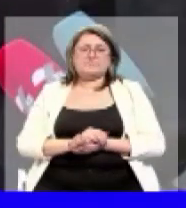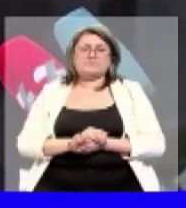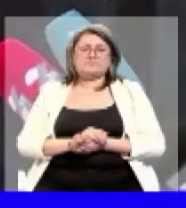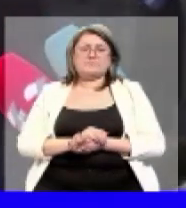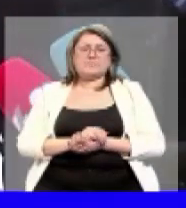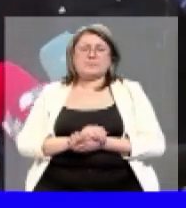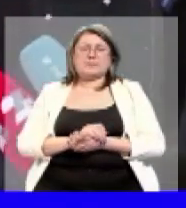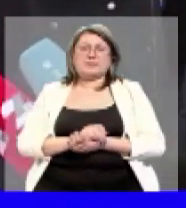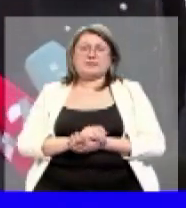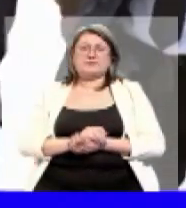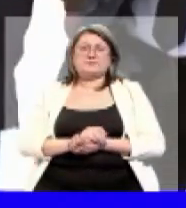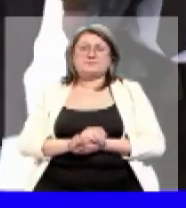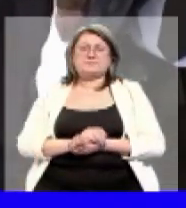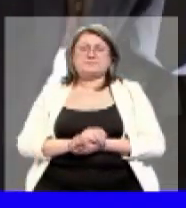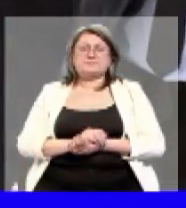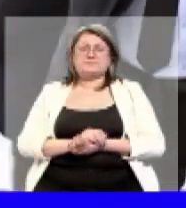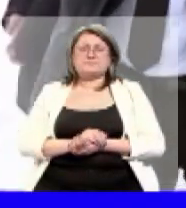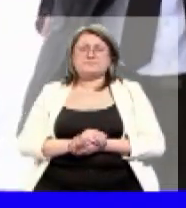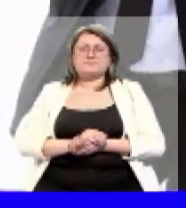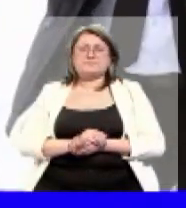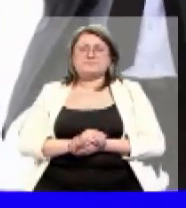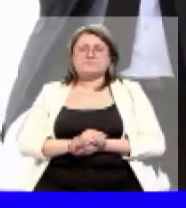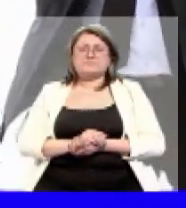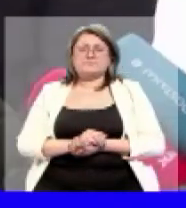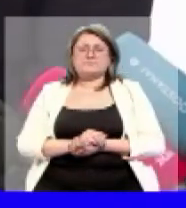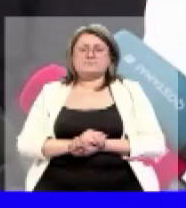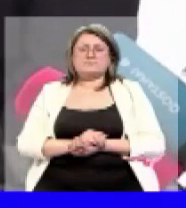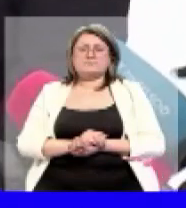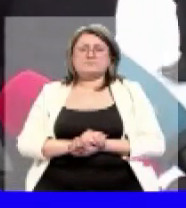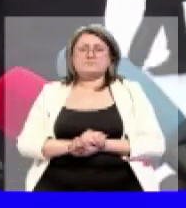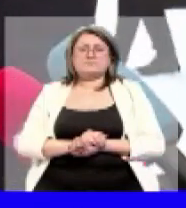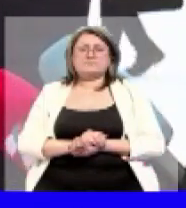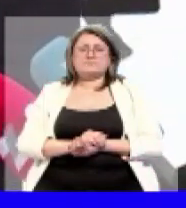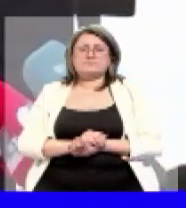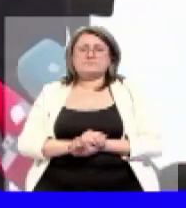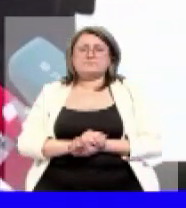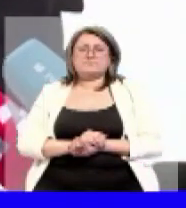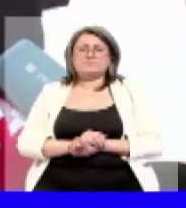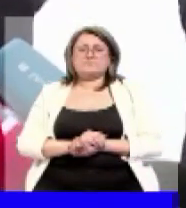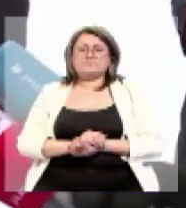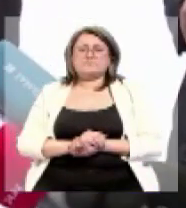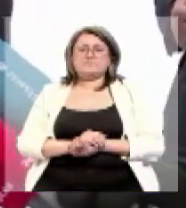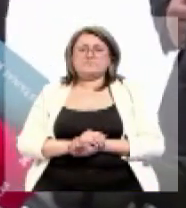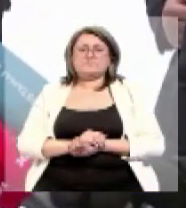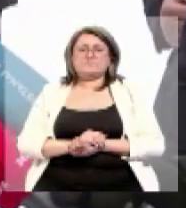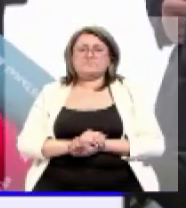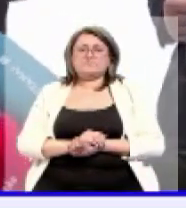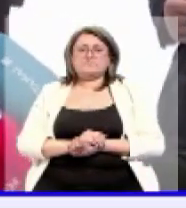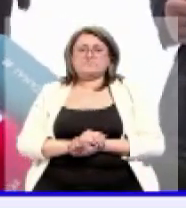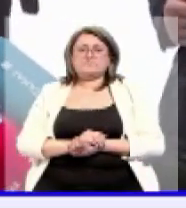қайтты. Қымбат Еркқызы өз ісін ауыл аманаты бағдарламасы арқылы жүзеге асыруда. Былтырдан бастап барлық өңірлерде біз